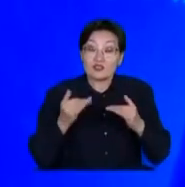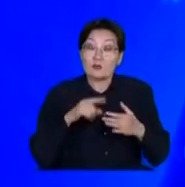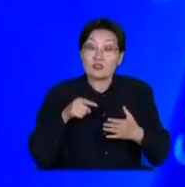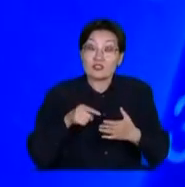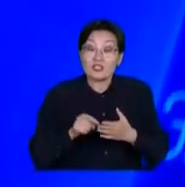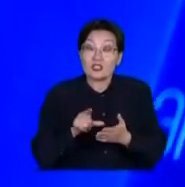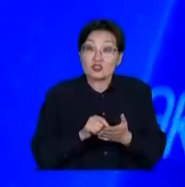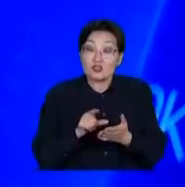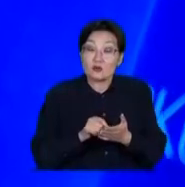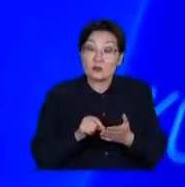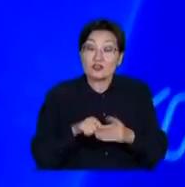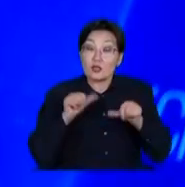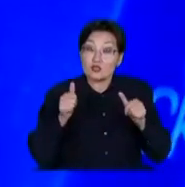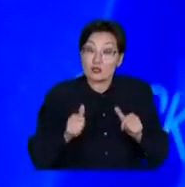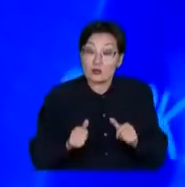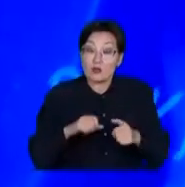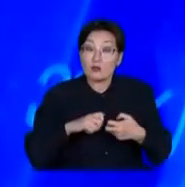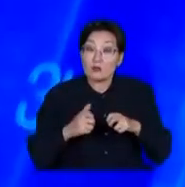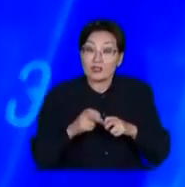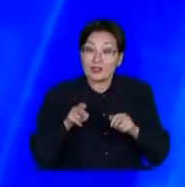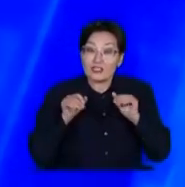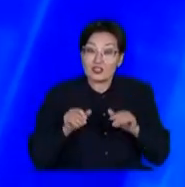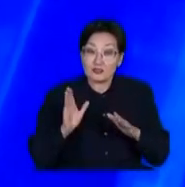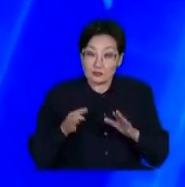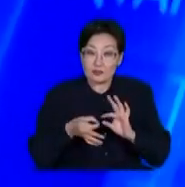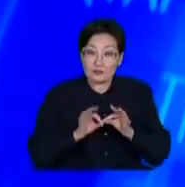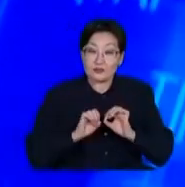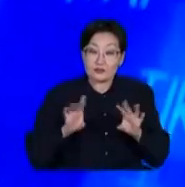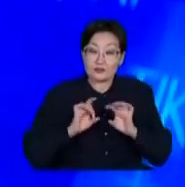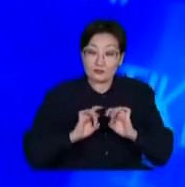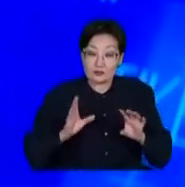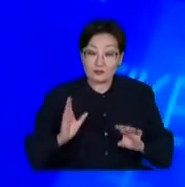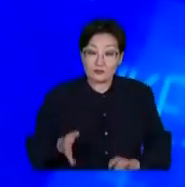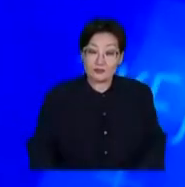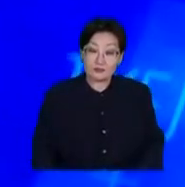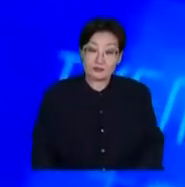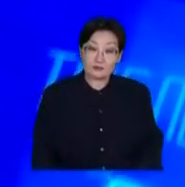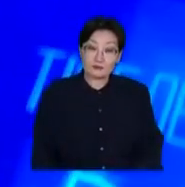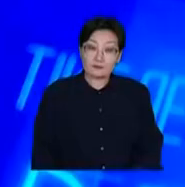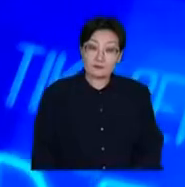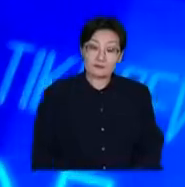мәселе зейнетке шығу. Ал ол түйткіл қалай шешіледі? Әріптесім Оразай Нұртай толығырақ айтады.